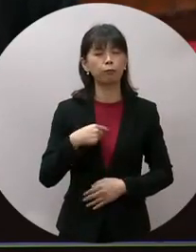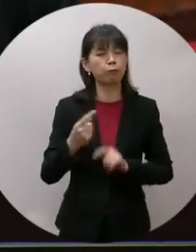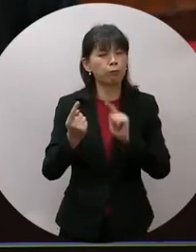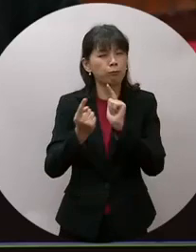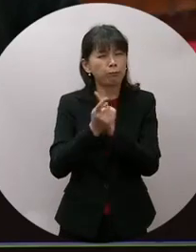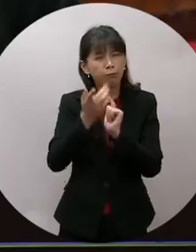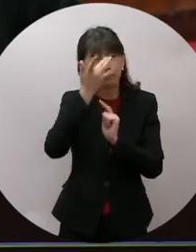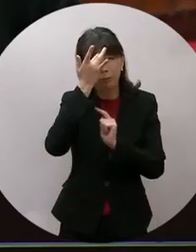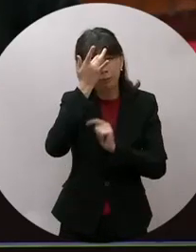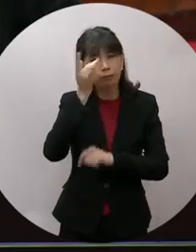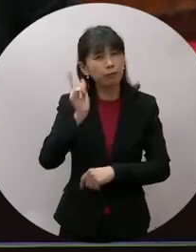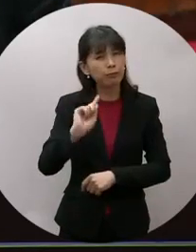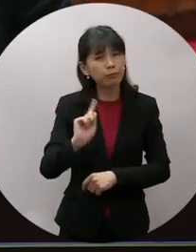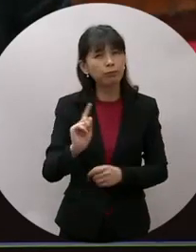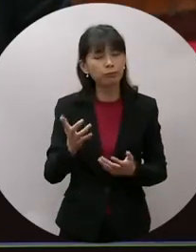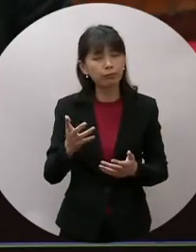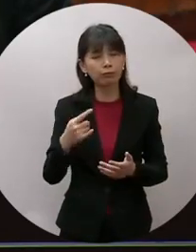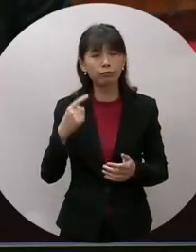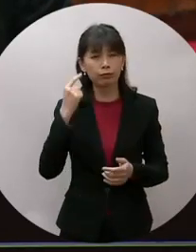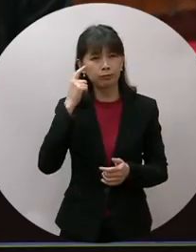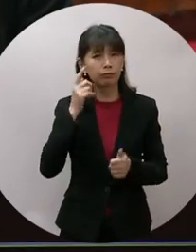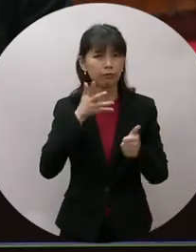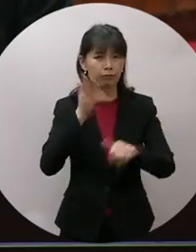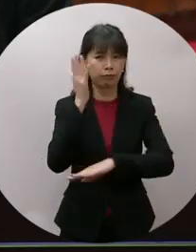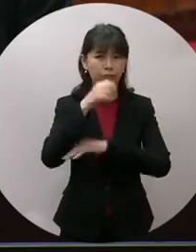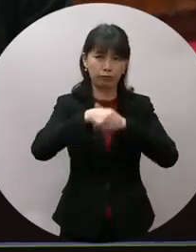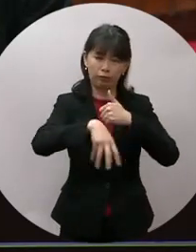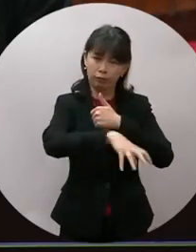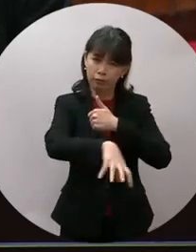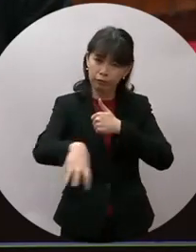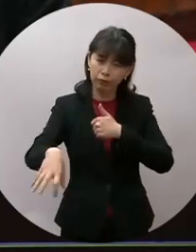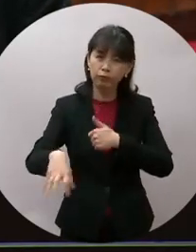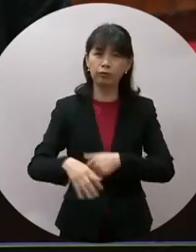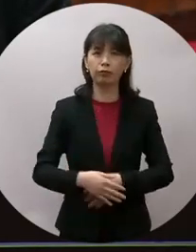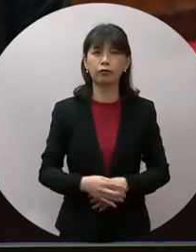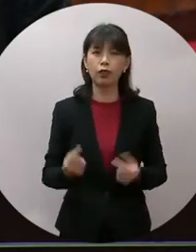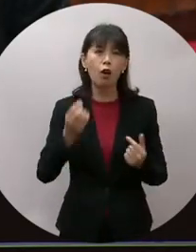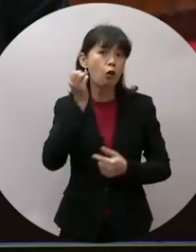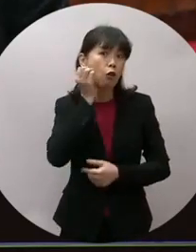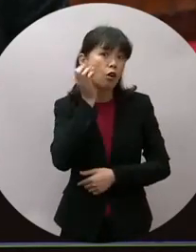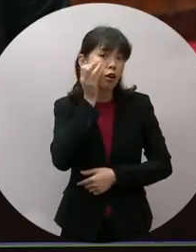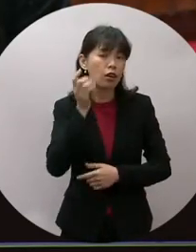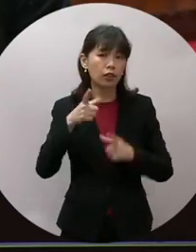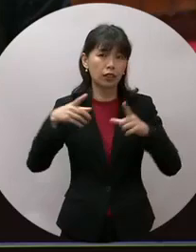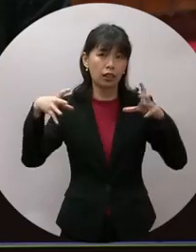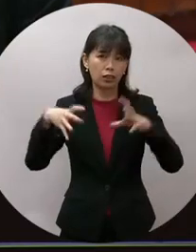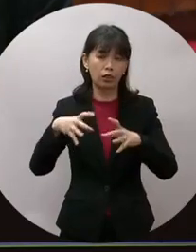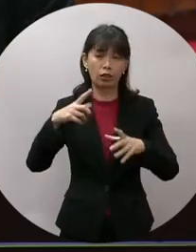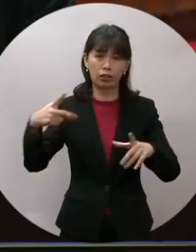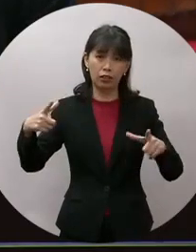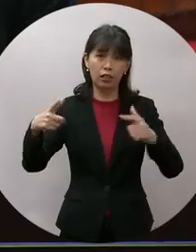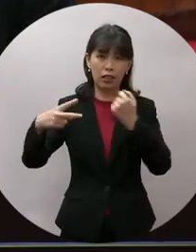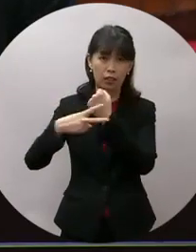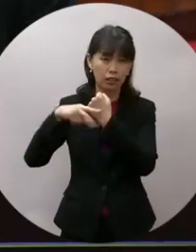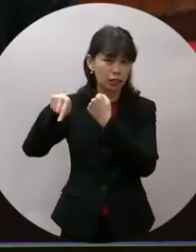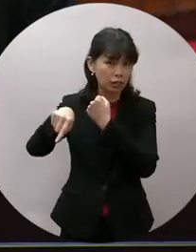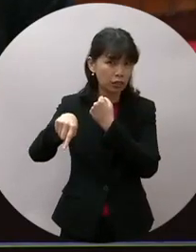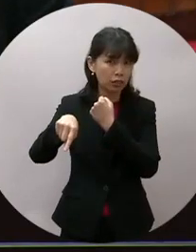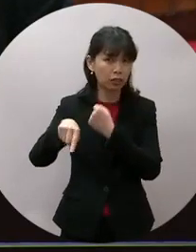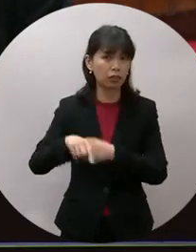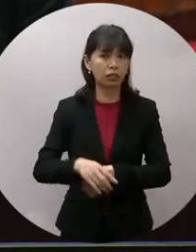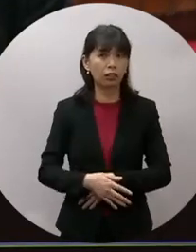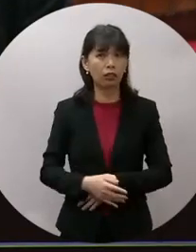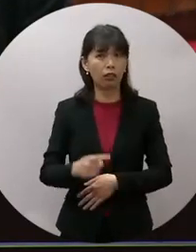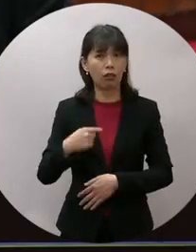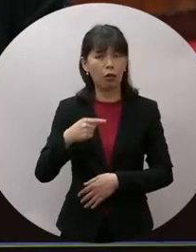到一些困难的问题，所以想要就教各部会。像我在花莲的大同大里这个地方，我从来没有听